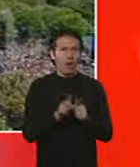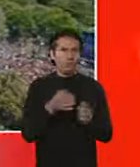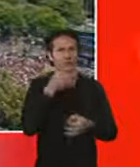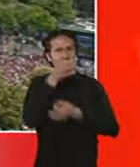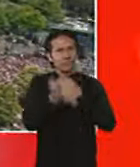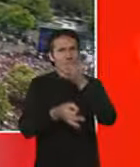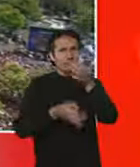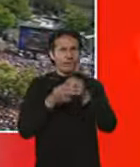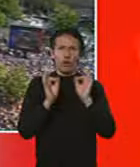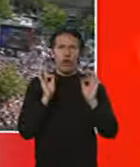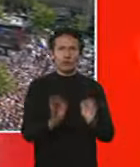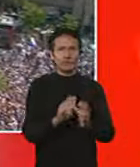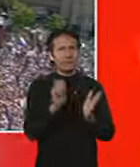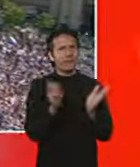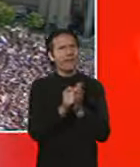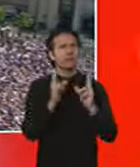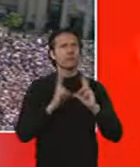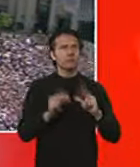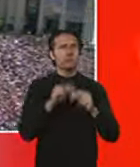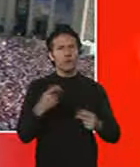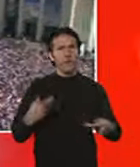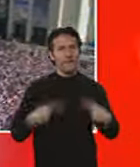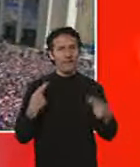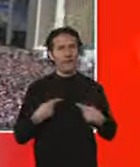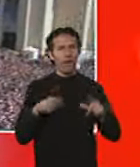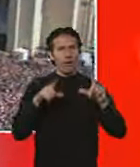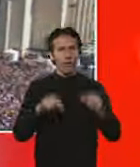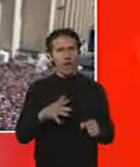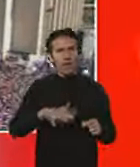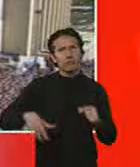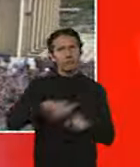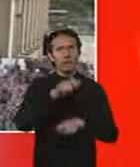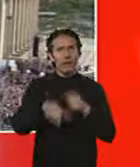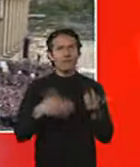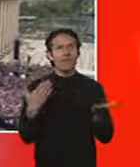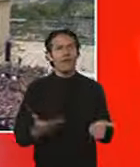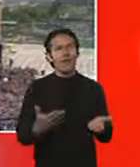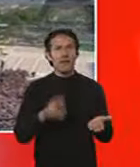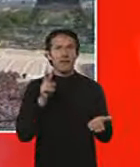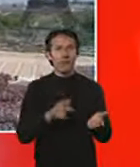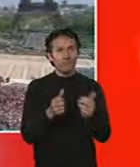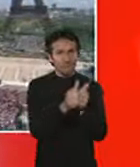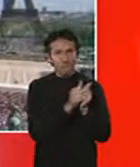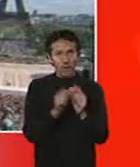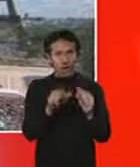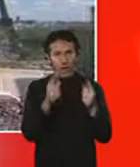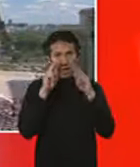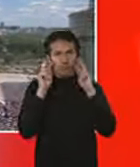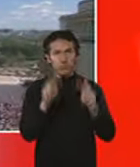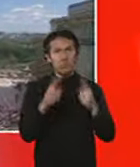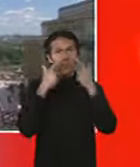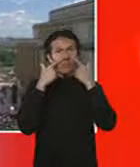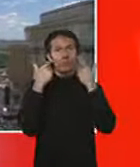bonne heure nous sommes bien vivants il n'est que de nous voir pour être sûr que notre